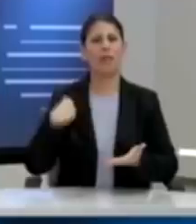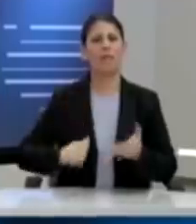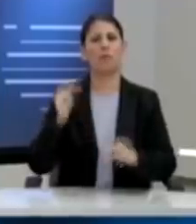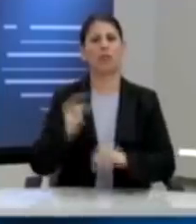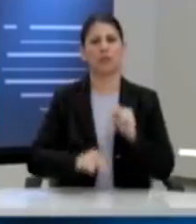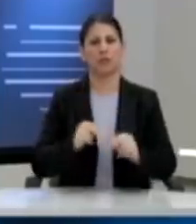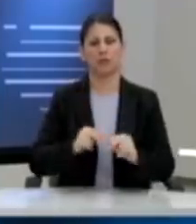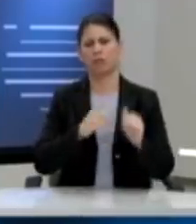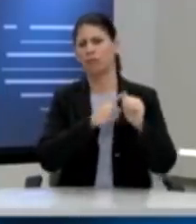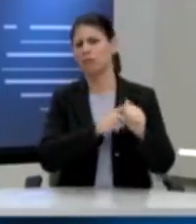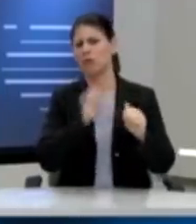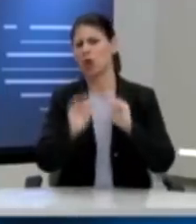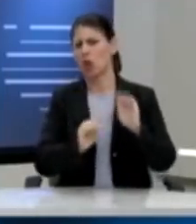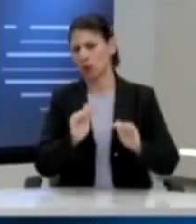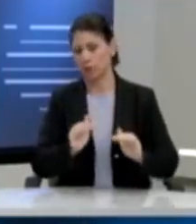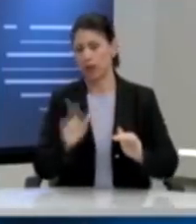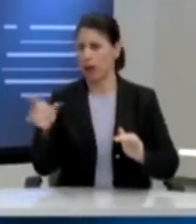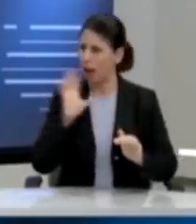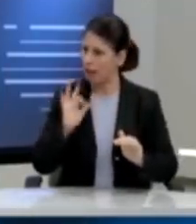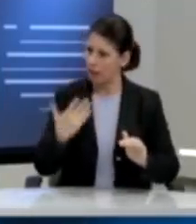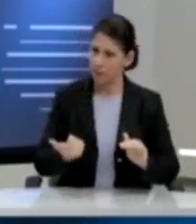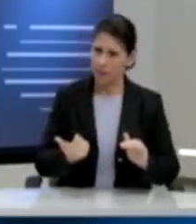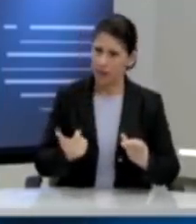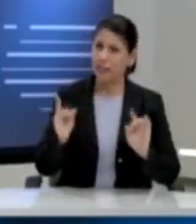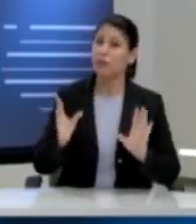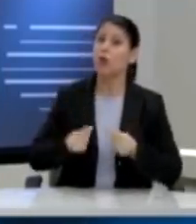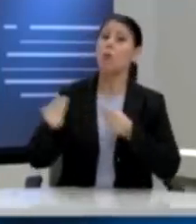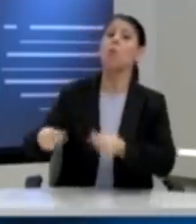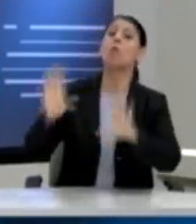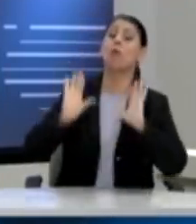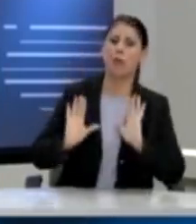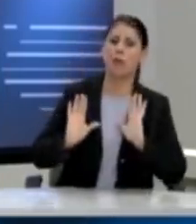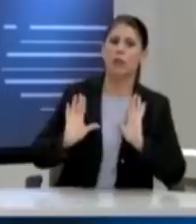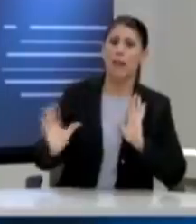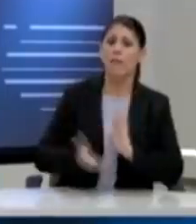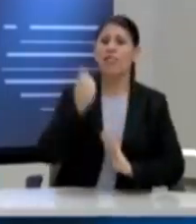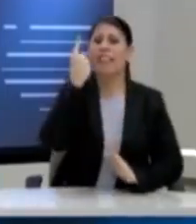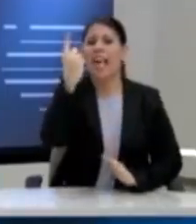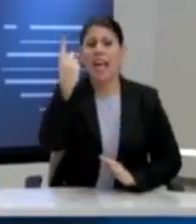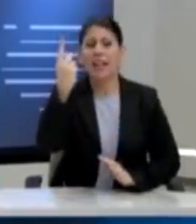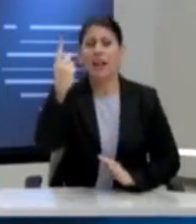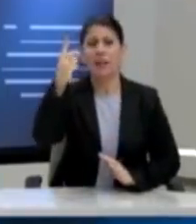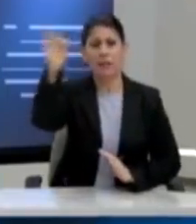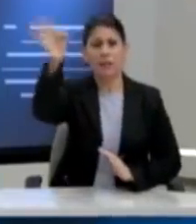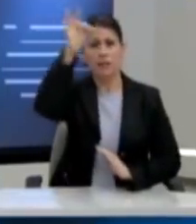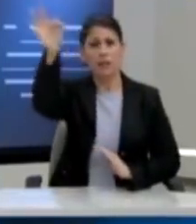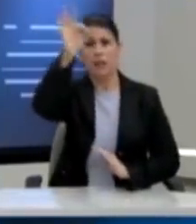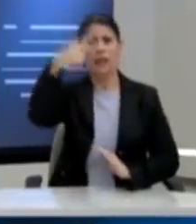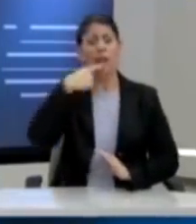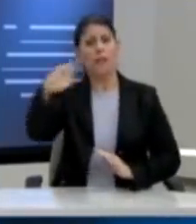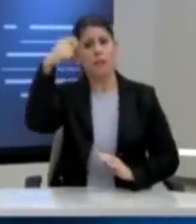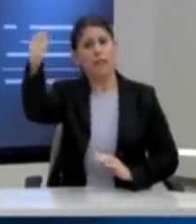δημοψήφισμα. Πρώτο ερώτημα. Αλήθεια, πέστε μου, υπάρχει τίποτα που δεν δώσατε? Μπορείτε να βρείτε ένα να το κουνάτε έτσι, που δεν